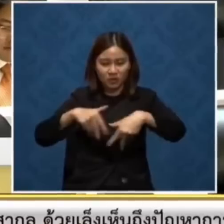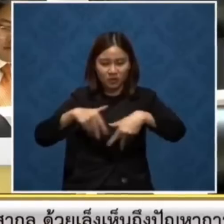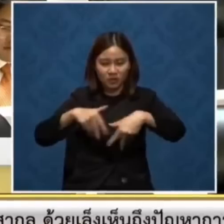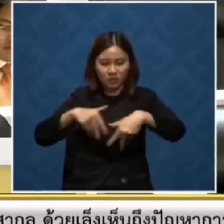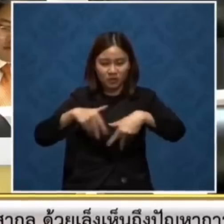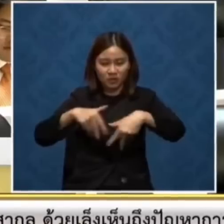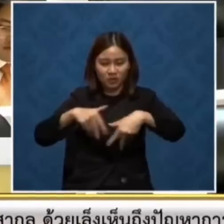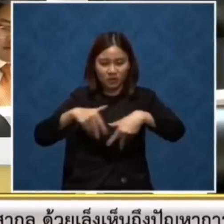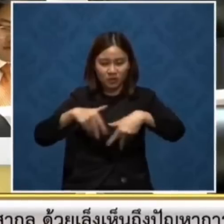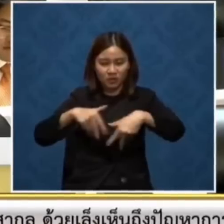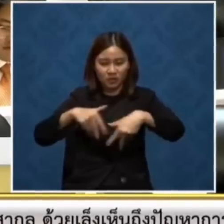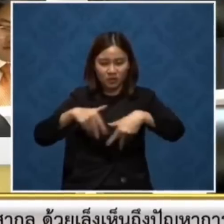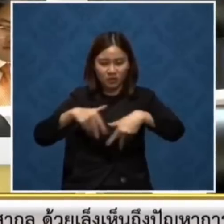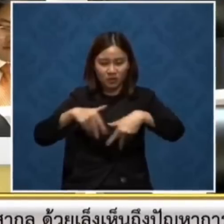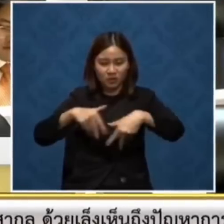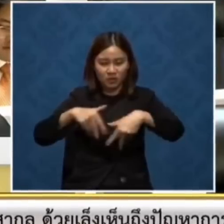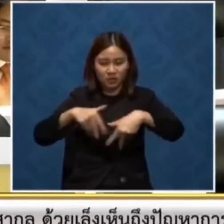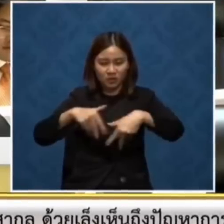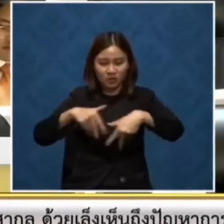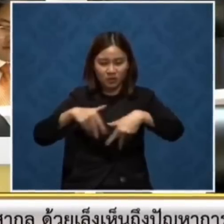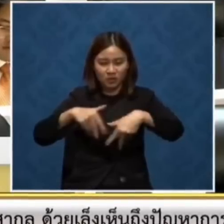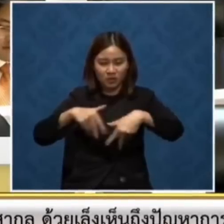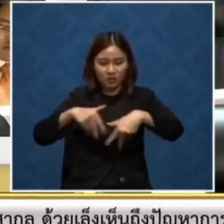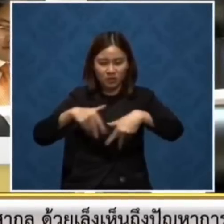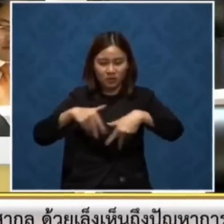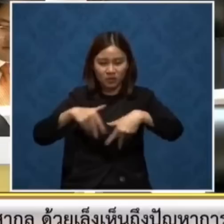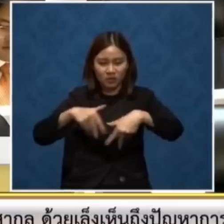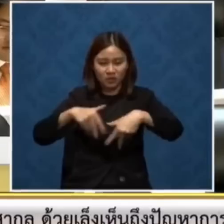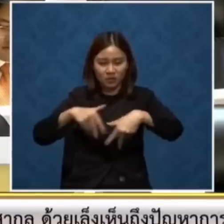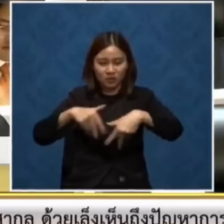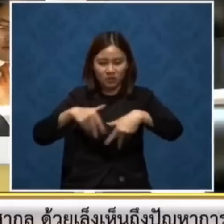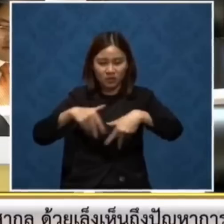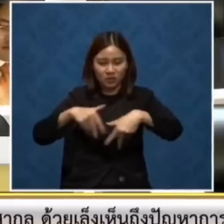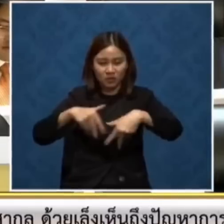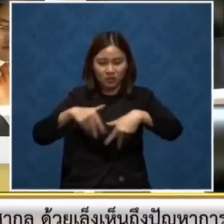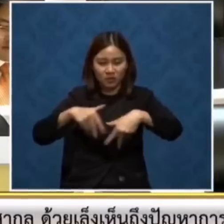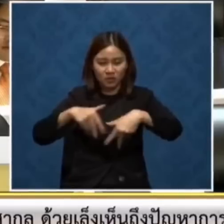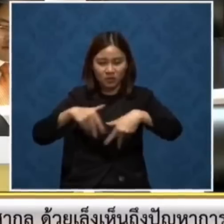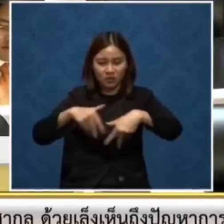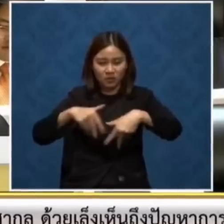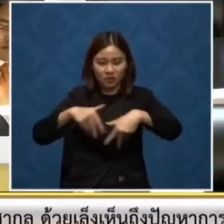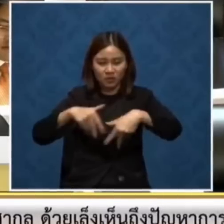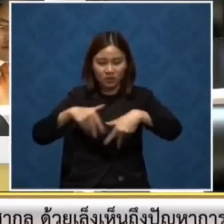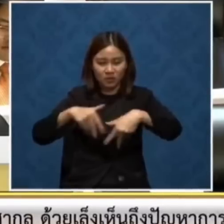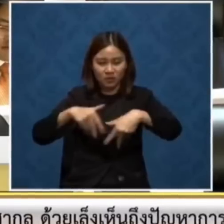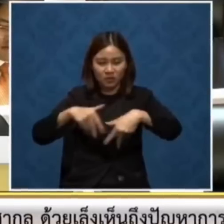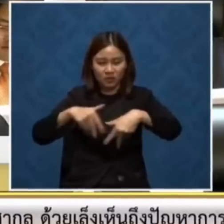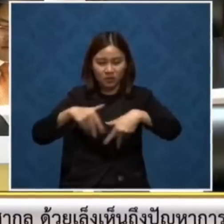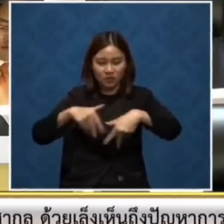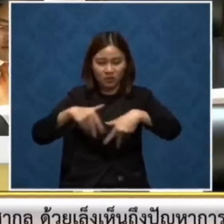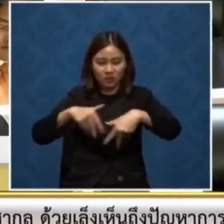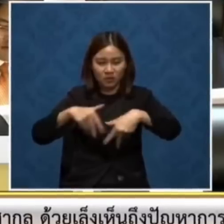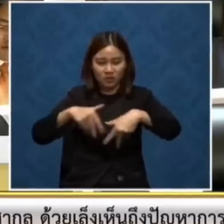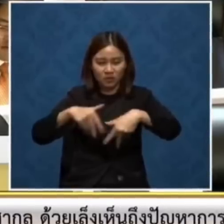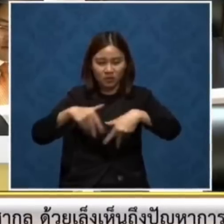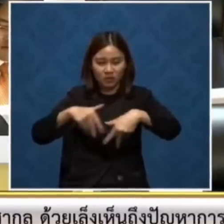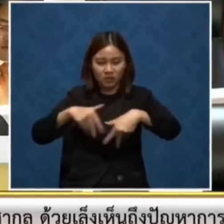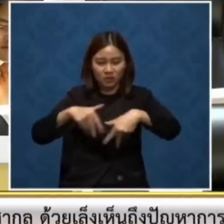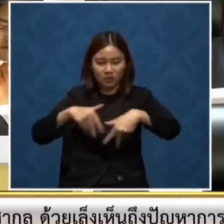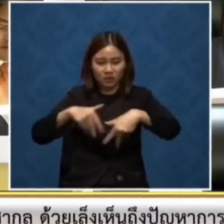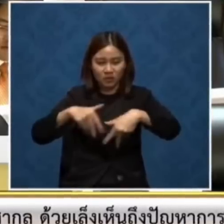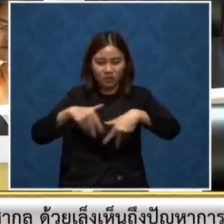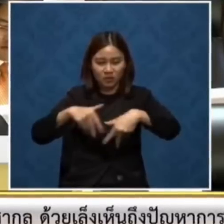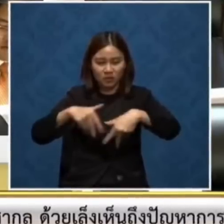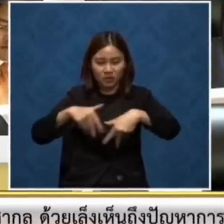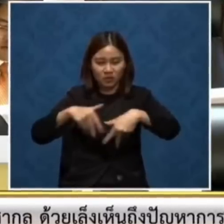ที่เป็นเครือข่ายอุปถัมภ์ของผู้มีอำนาจจนทำให้คนไทยทุกคนต้องถูกมัดมือชกนโยบายที่